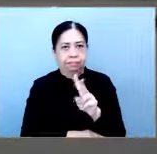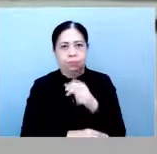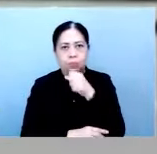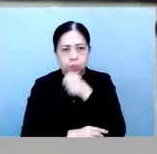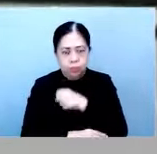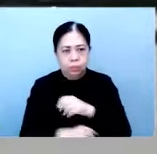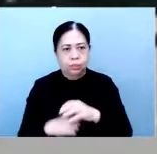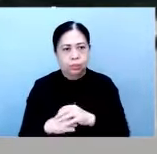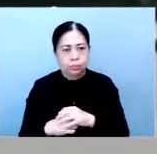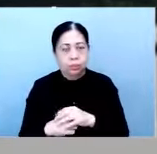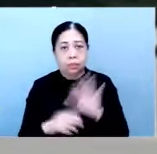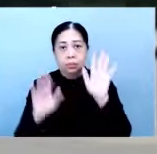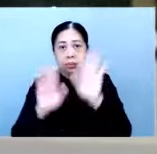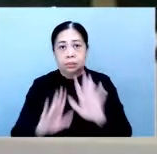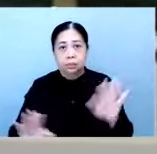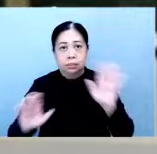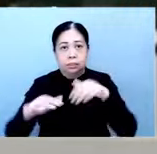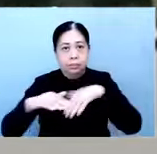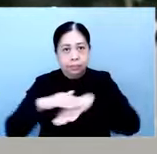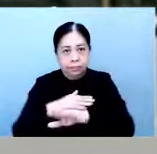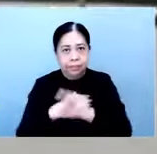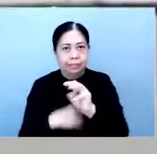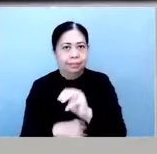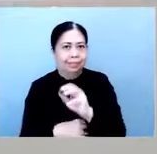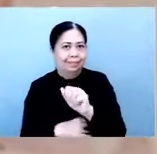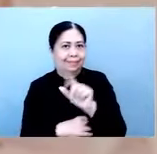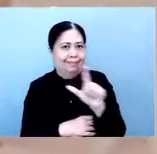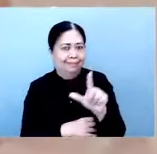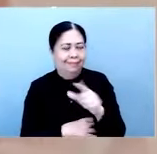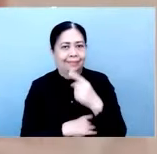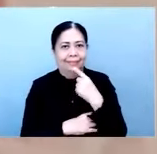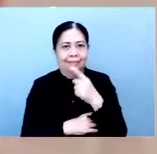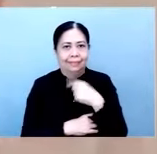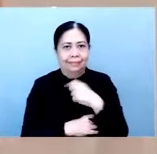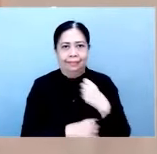anyos, Linggo nang pumasok sa mall si Corelio. Ayon sa